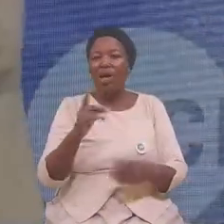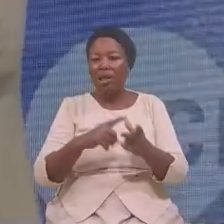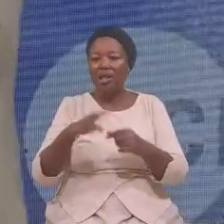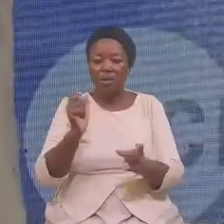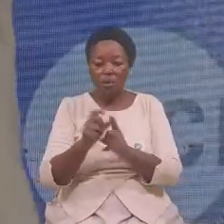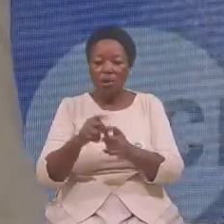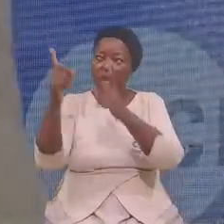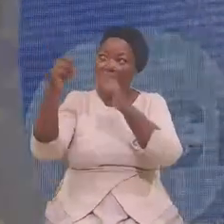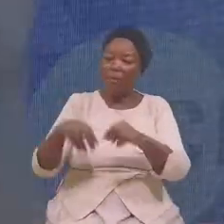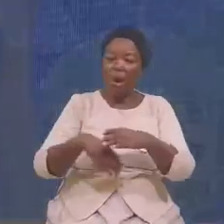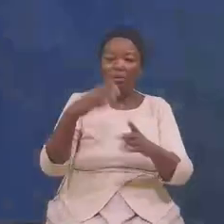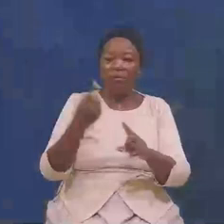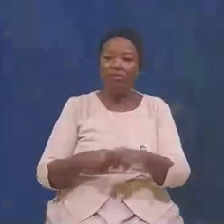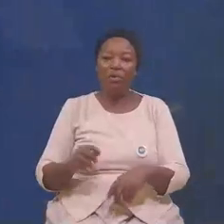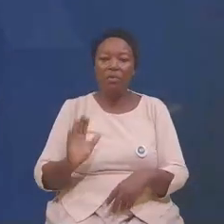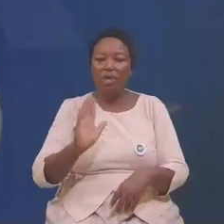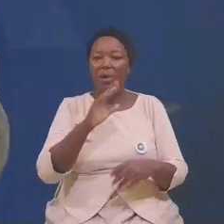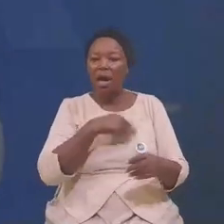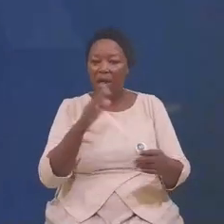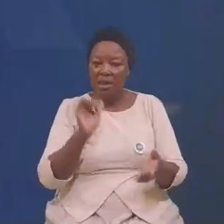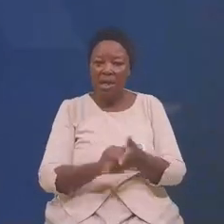lui. Cette parole